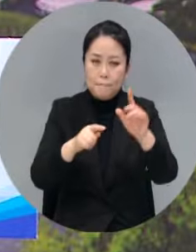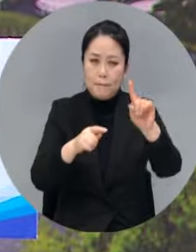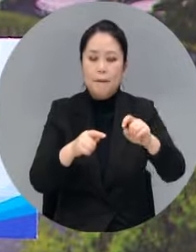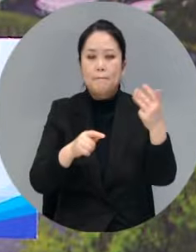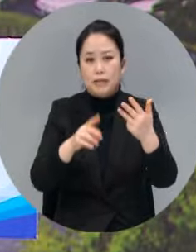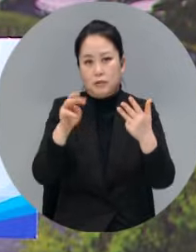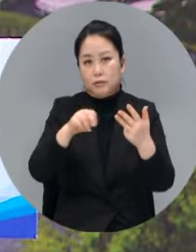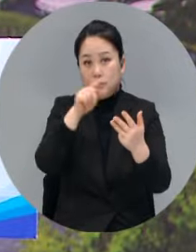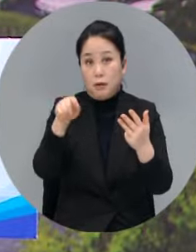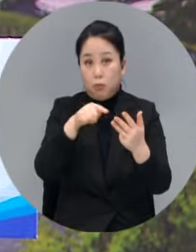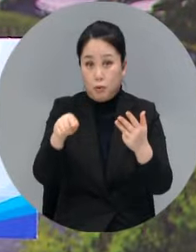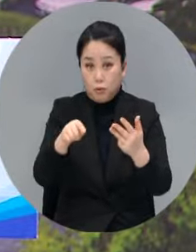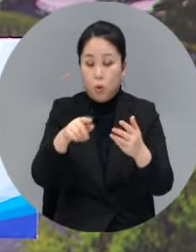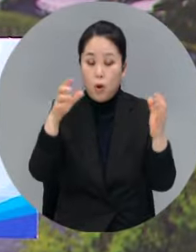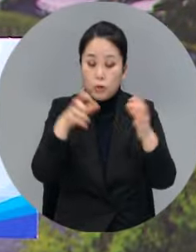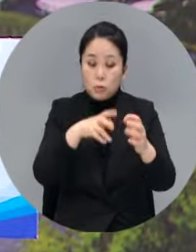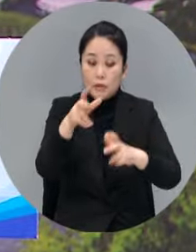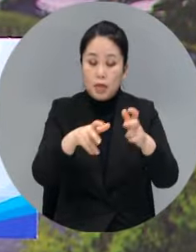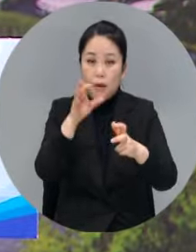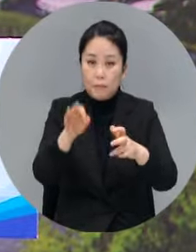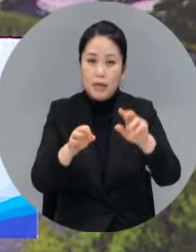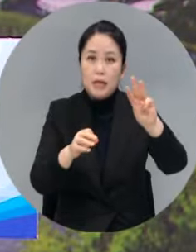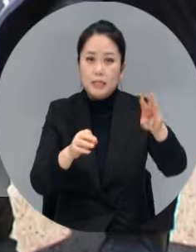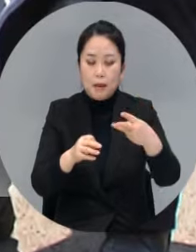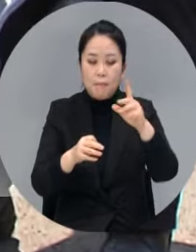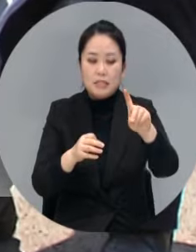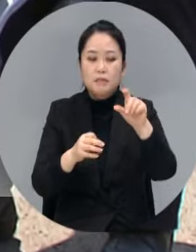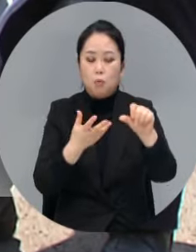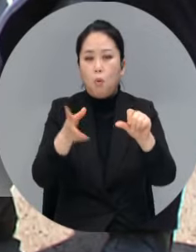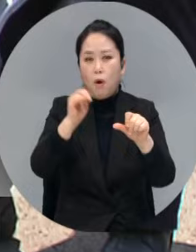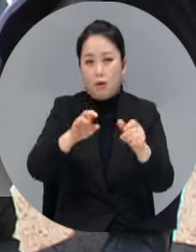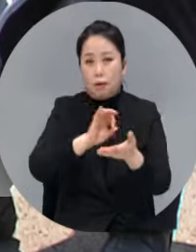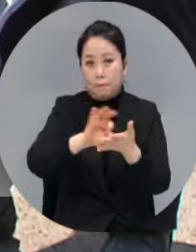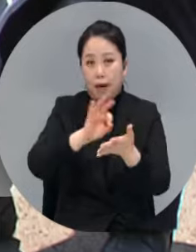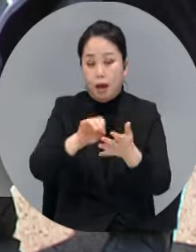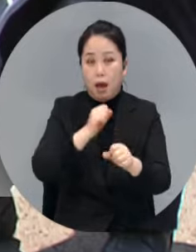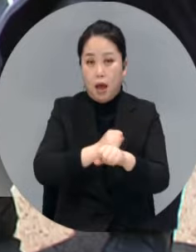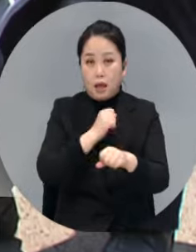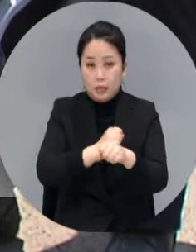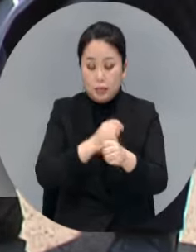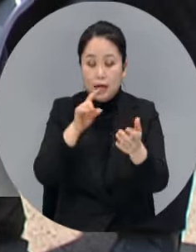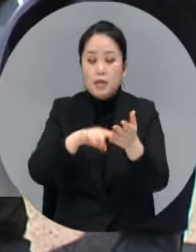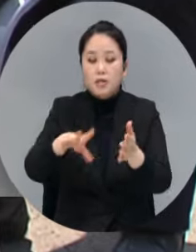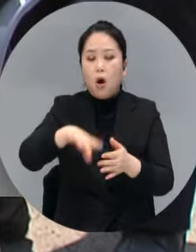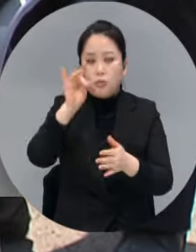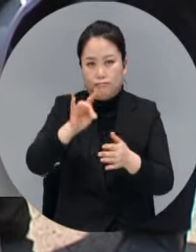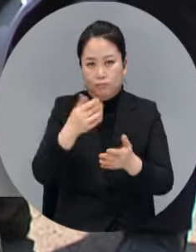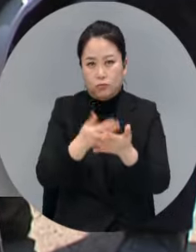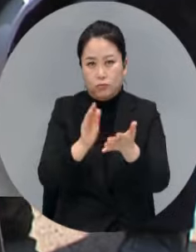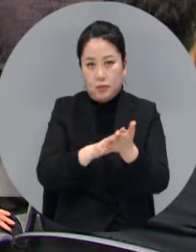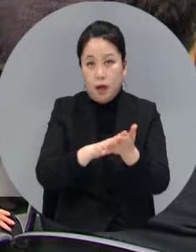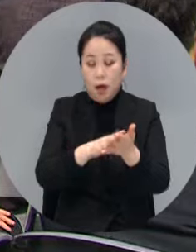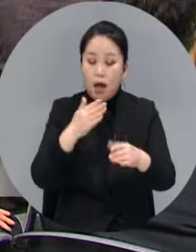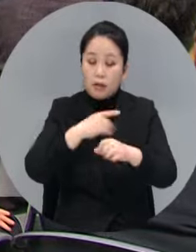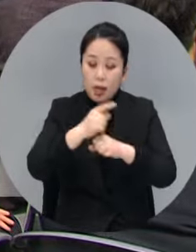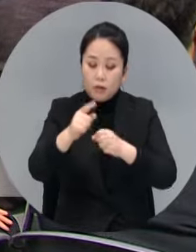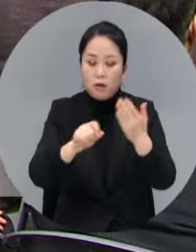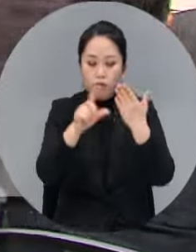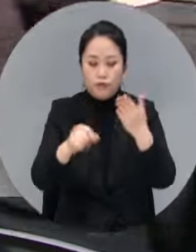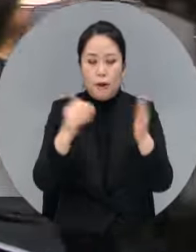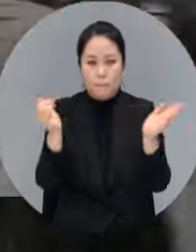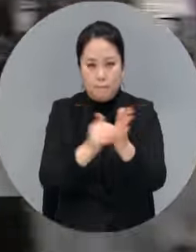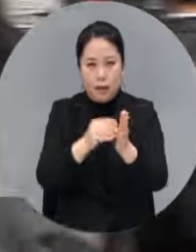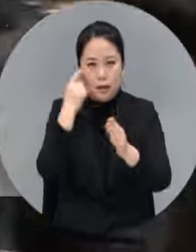사업비 315억 원이 투입되는 관세청 최초의 청사 리모델링 공사며 내년 9월 완료될 예정입니다.